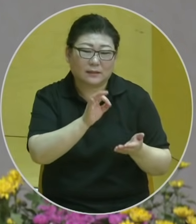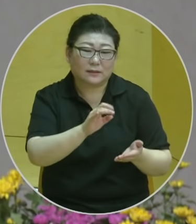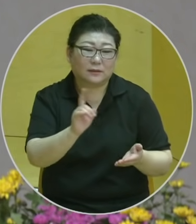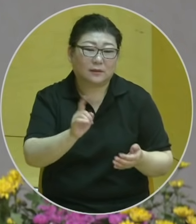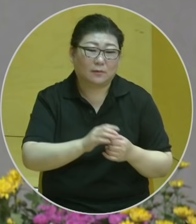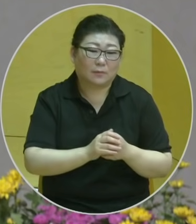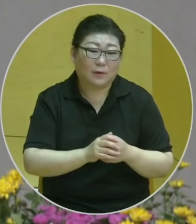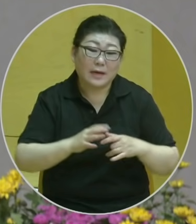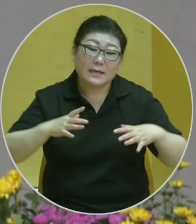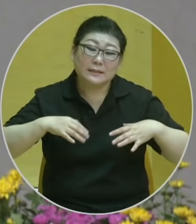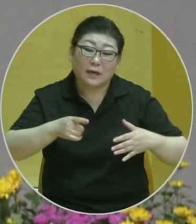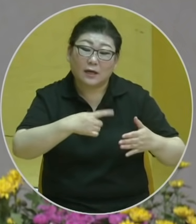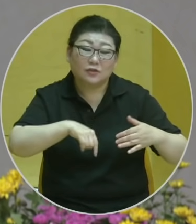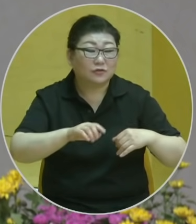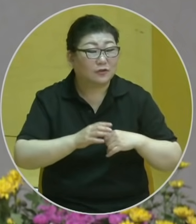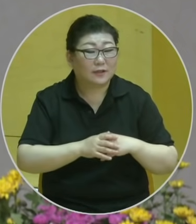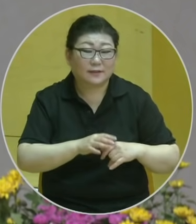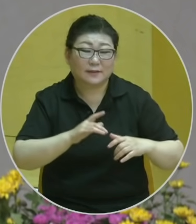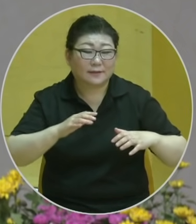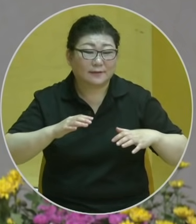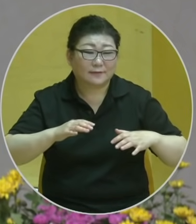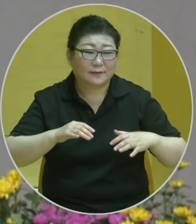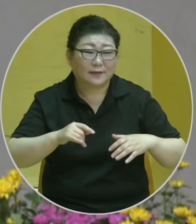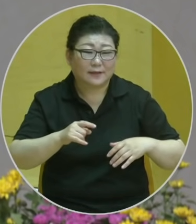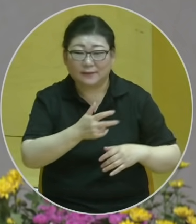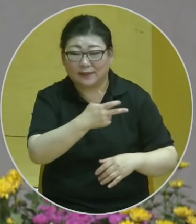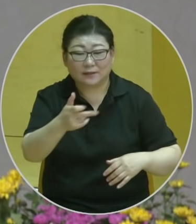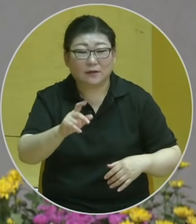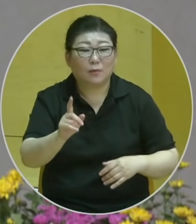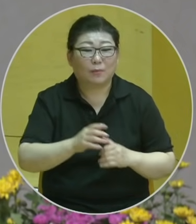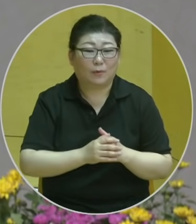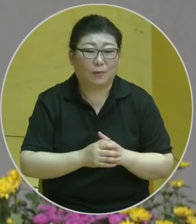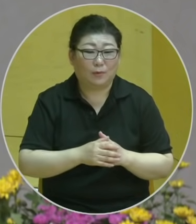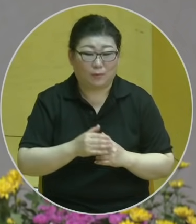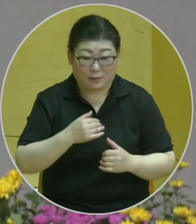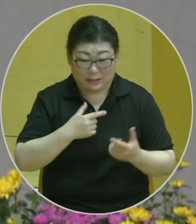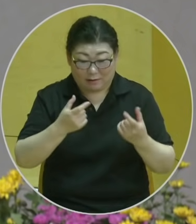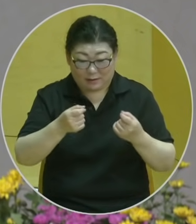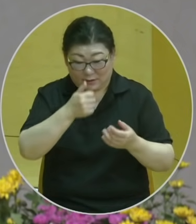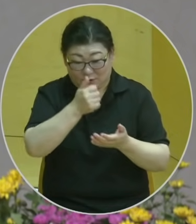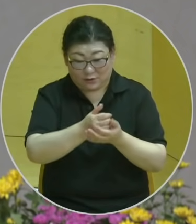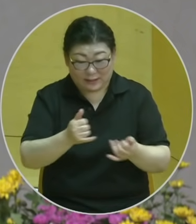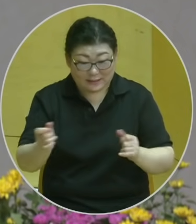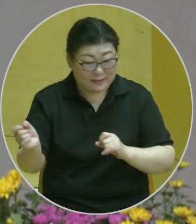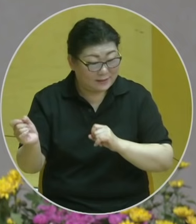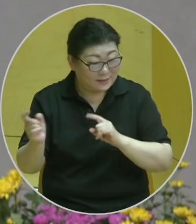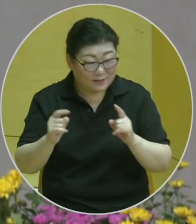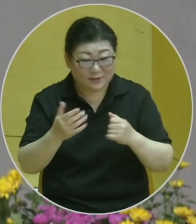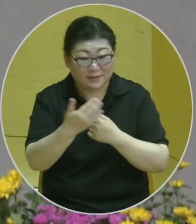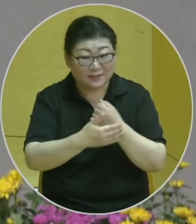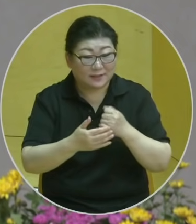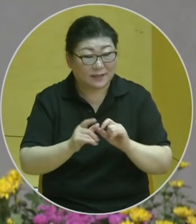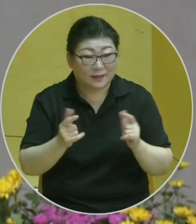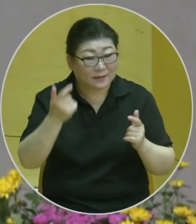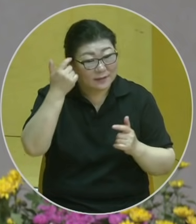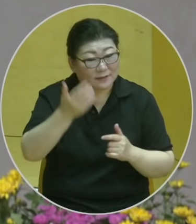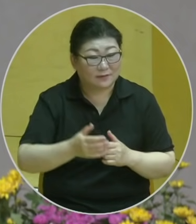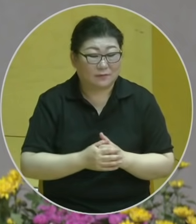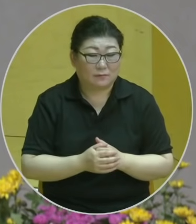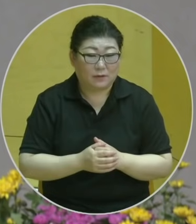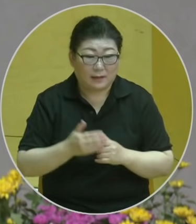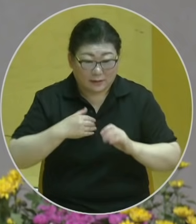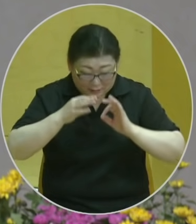뭘까요? 나 같은 죄인 살리신 그 은혜 아닐까요? 왜요? 내가 나를